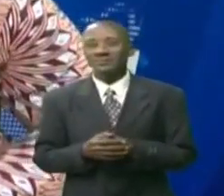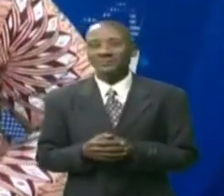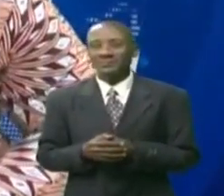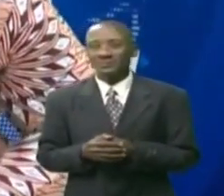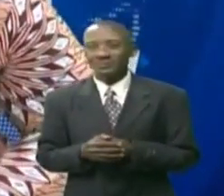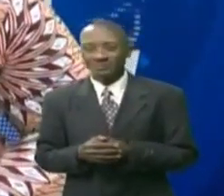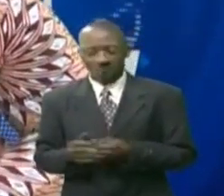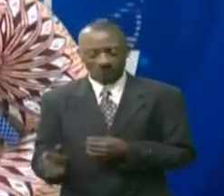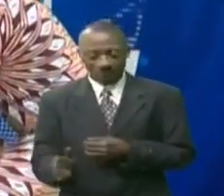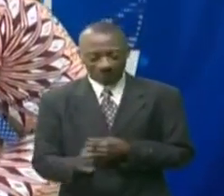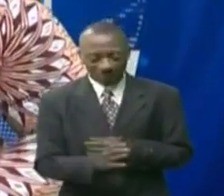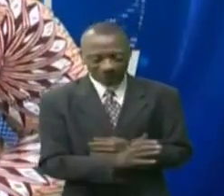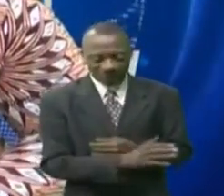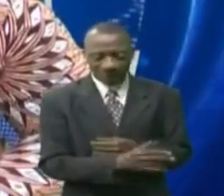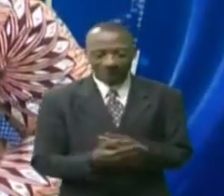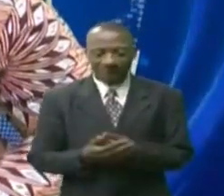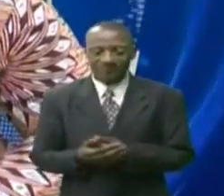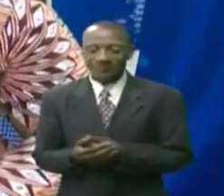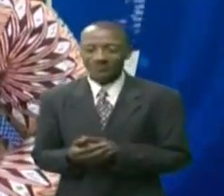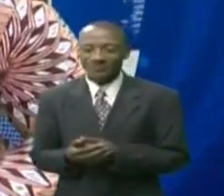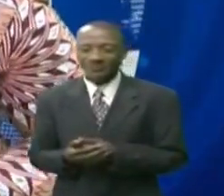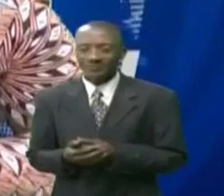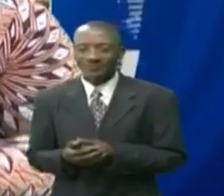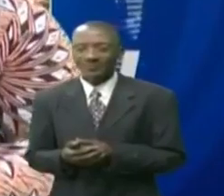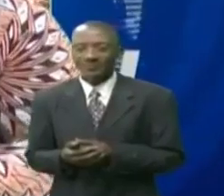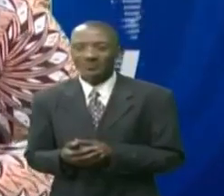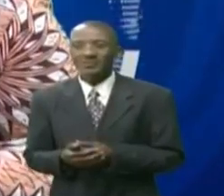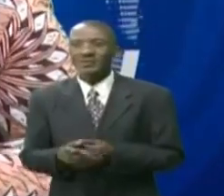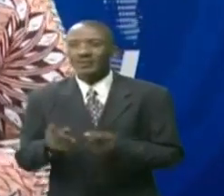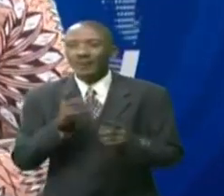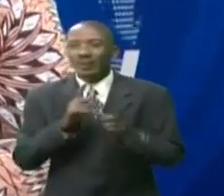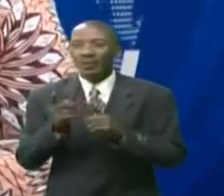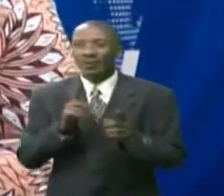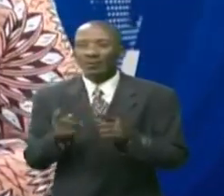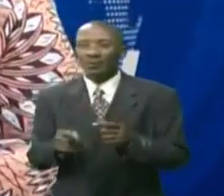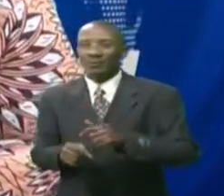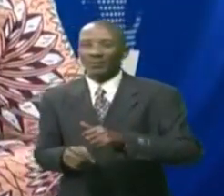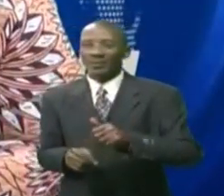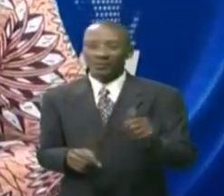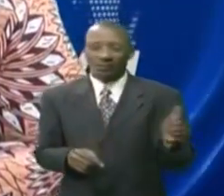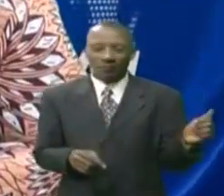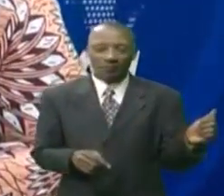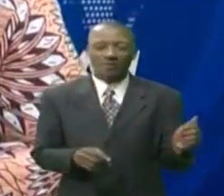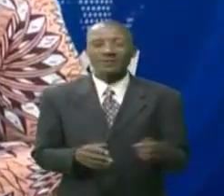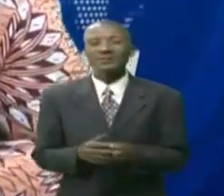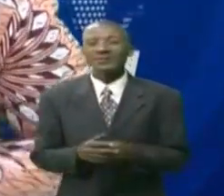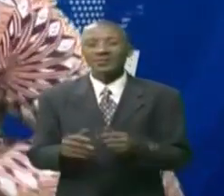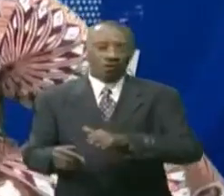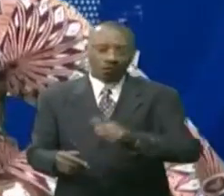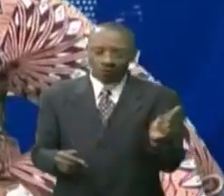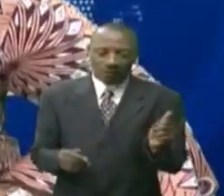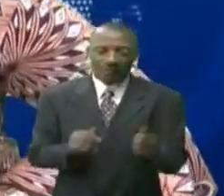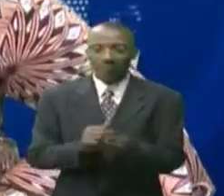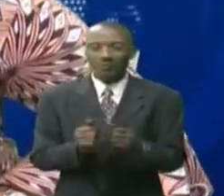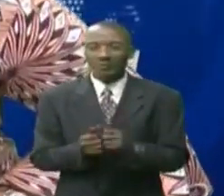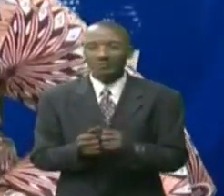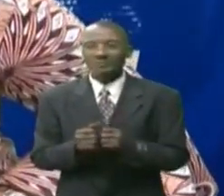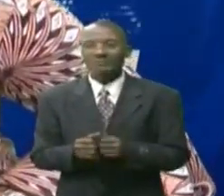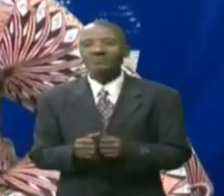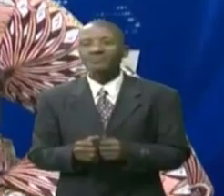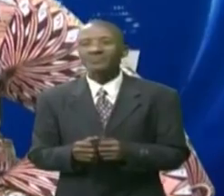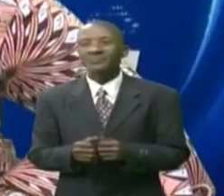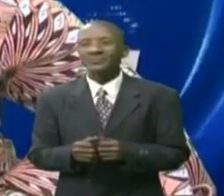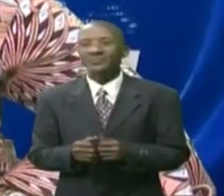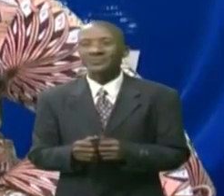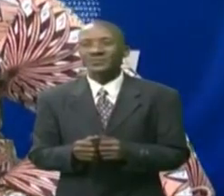Tout à fait autre chose à présent. Elle est la première femme à déposer sa candidature à la magistrature suprême pour l'élection de